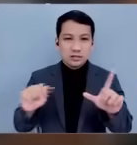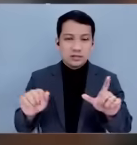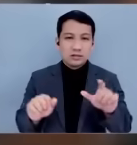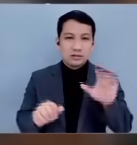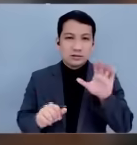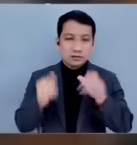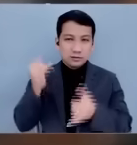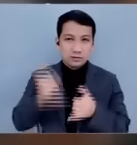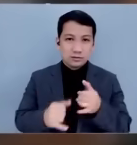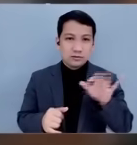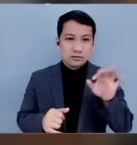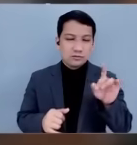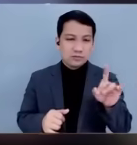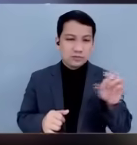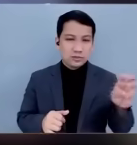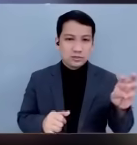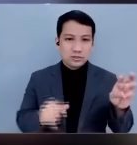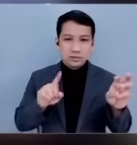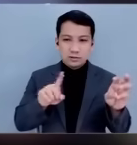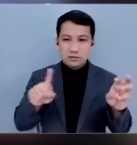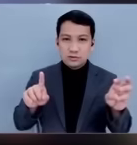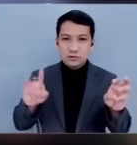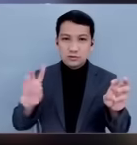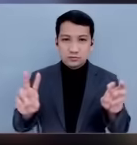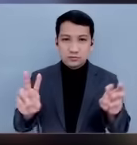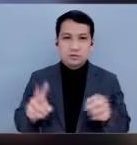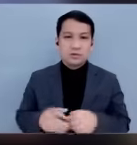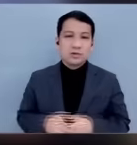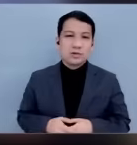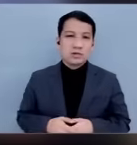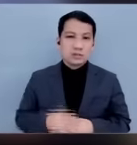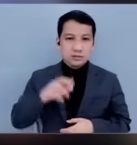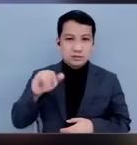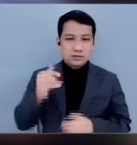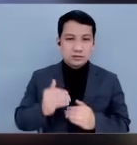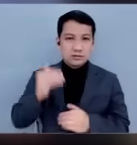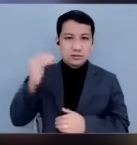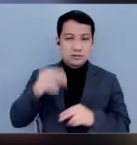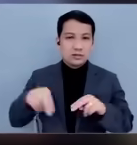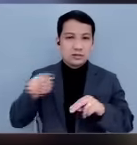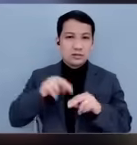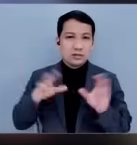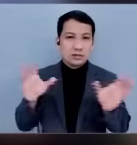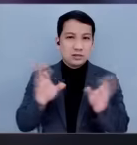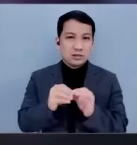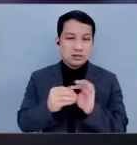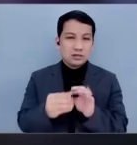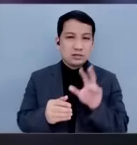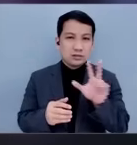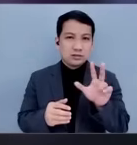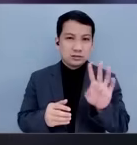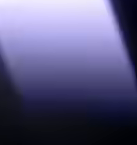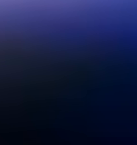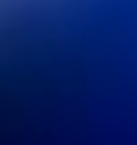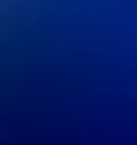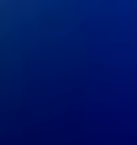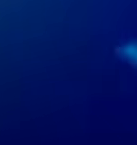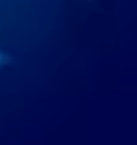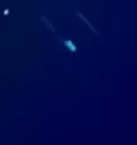na 116 at 112. Si James ang highest scorer matapos makapagtala ng 34 points.